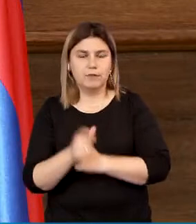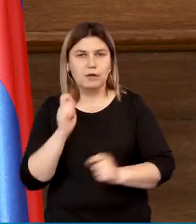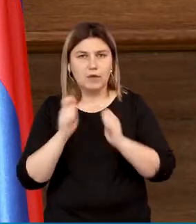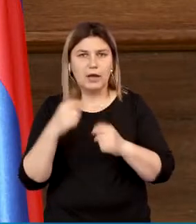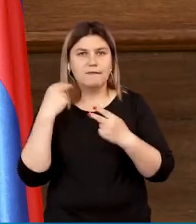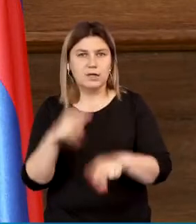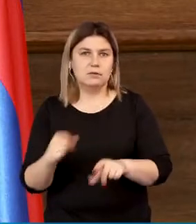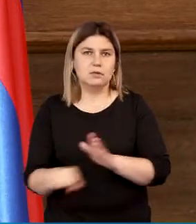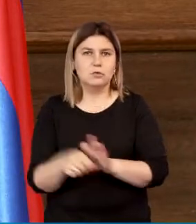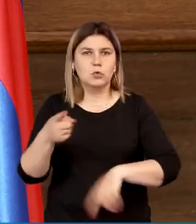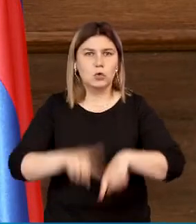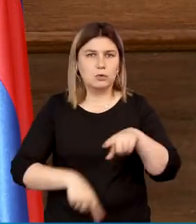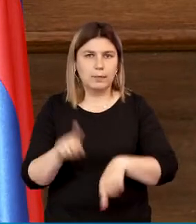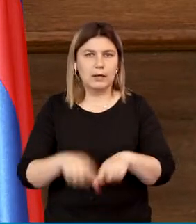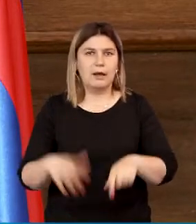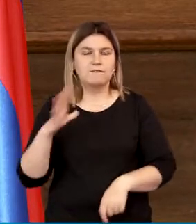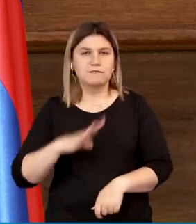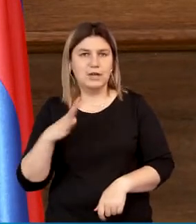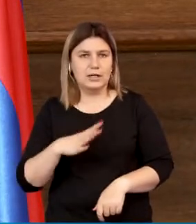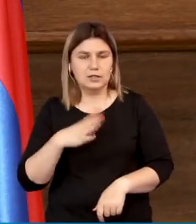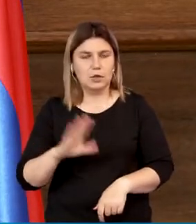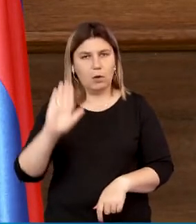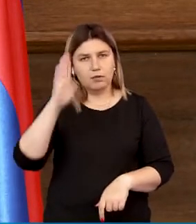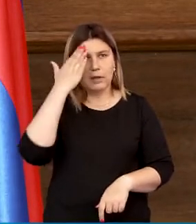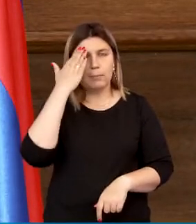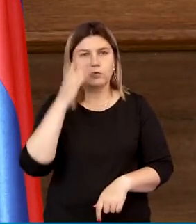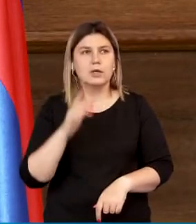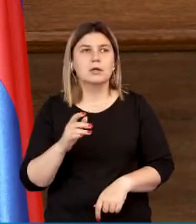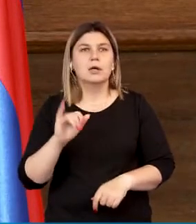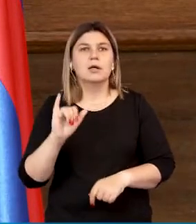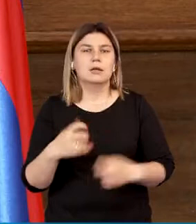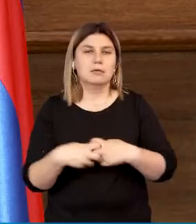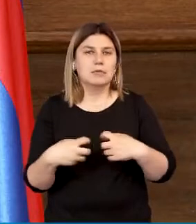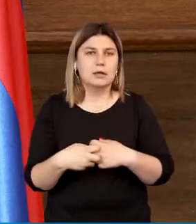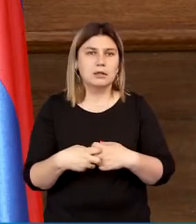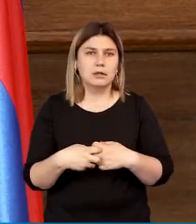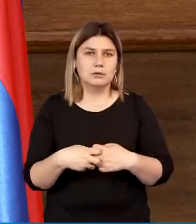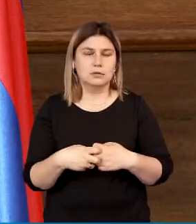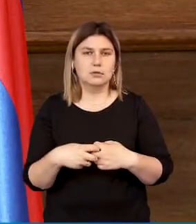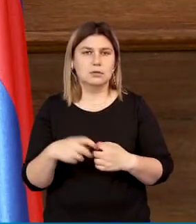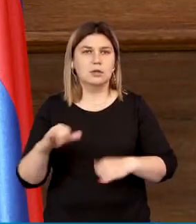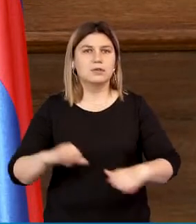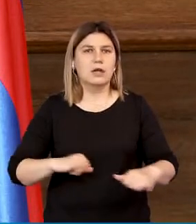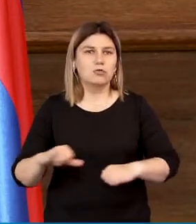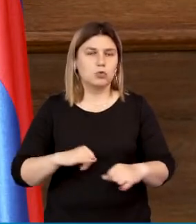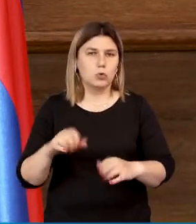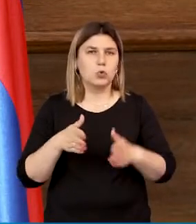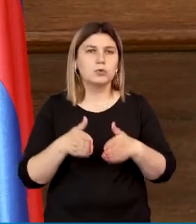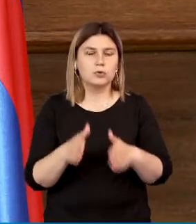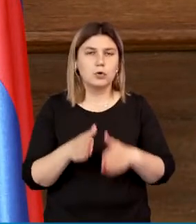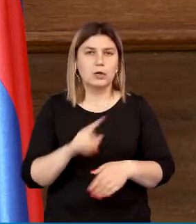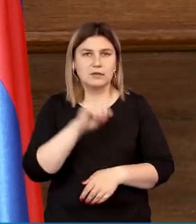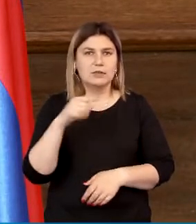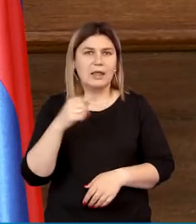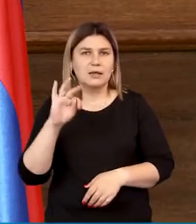wracają do funkcjonowania, więc warto się też zapoznać choćby na stronach internetowych Zarządu Dróg z tymi rozkładami, tak